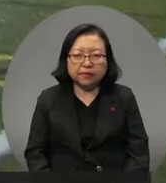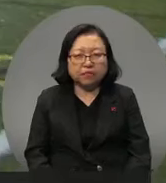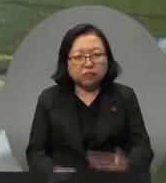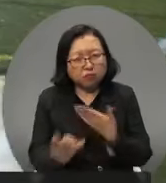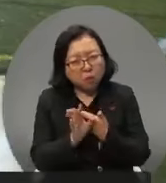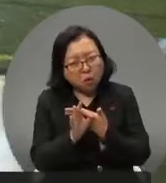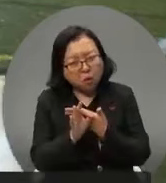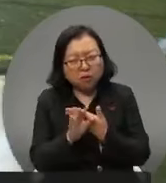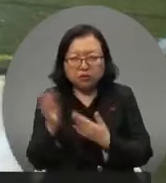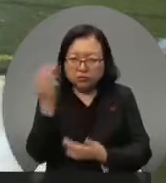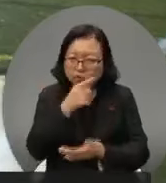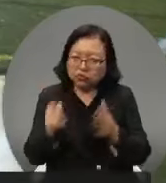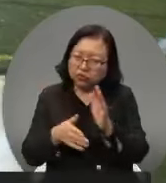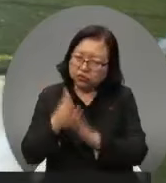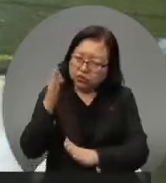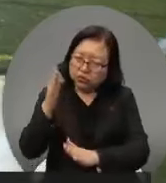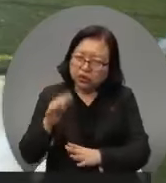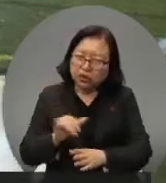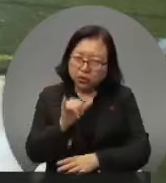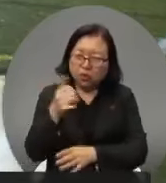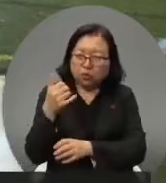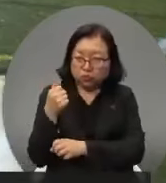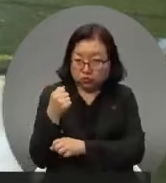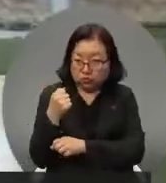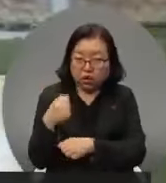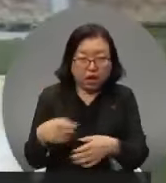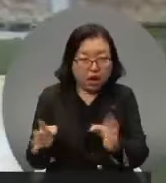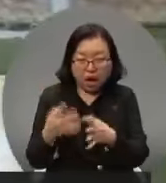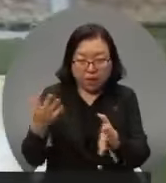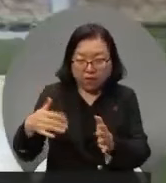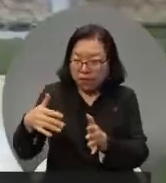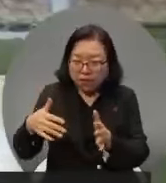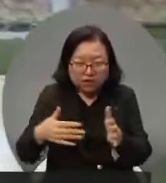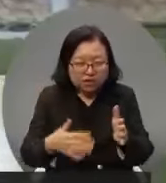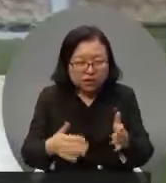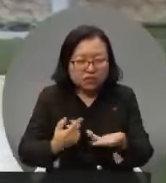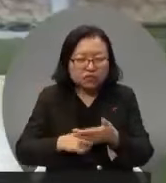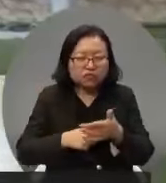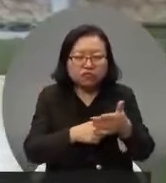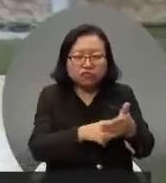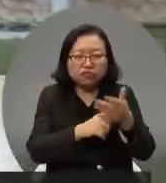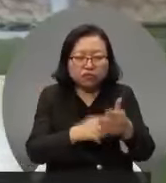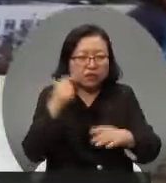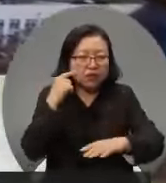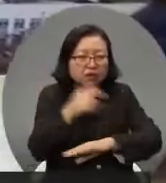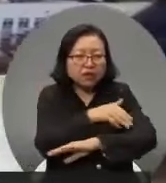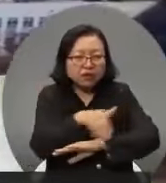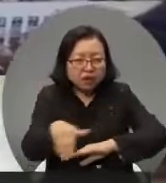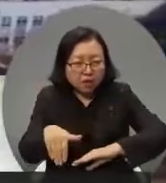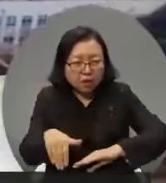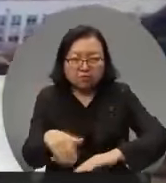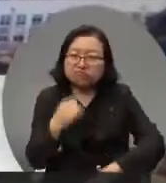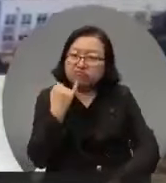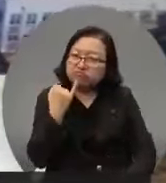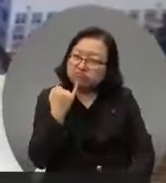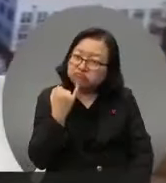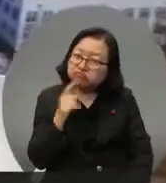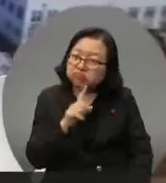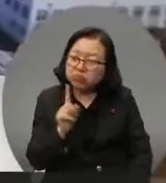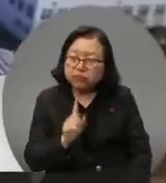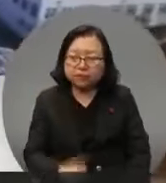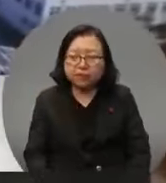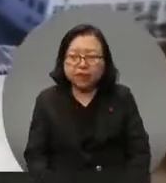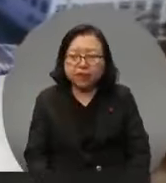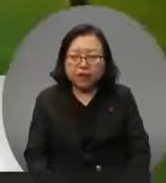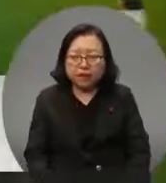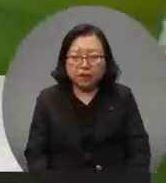그렇다면 청주시가 공군과의 제대로 된 협의도 없이 추진하는 이 에어돔 설치 계획, 과연 괜찮은 걸까요?